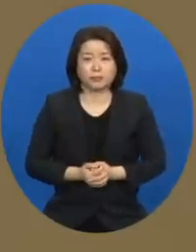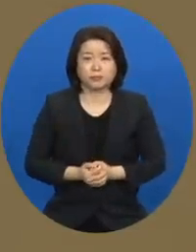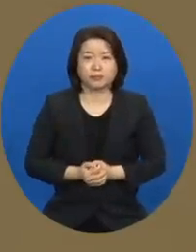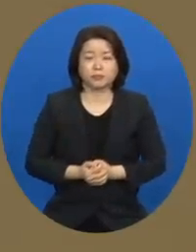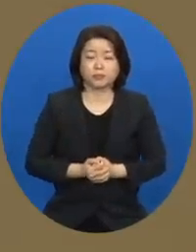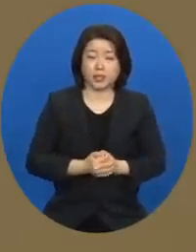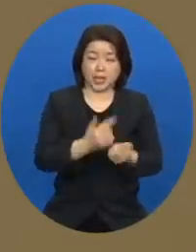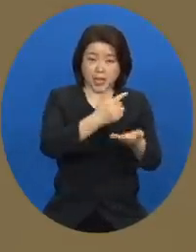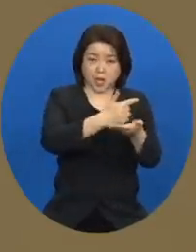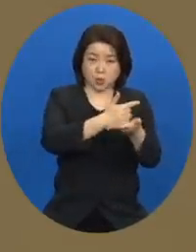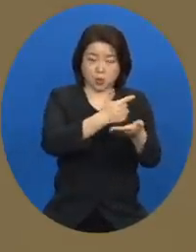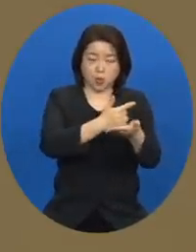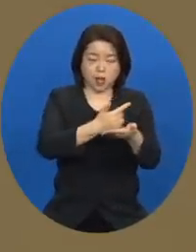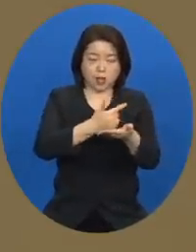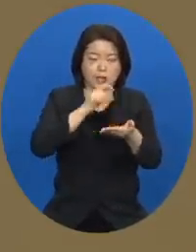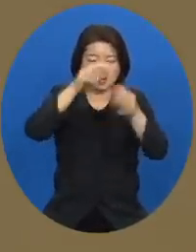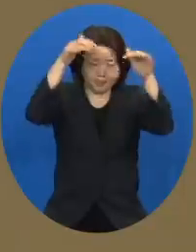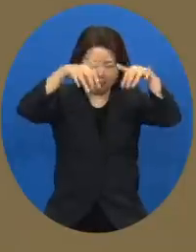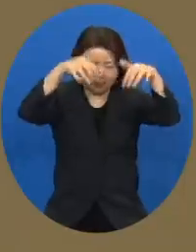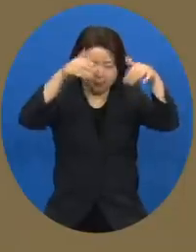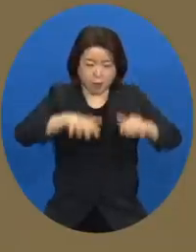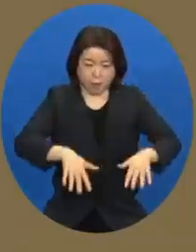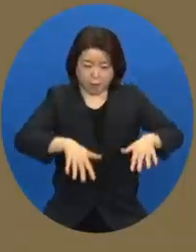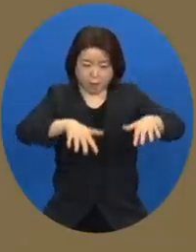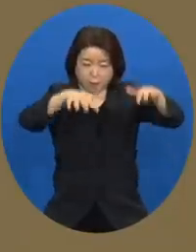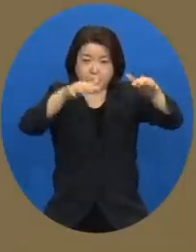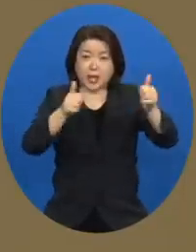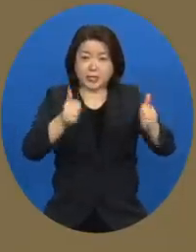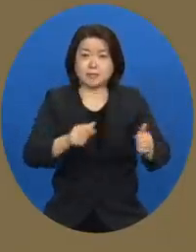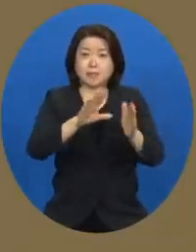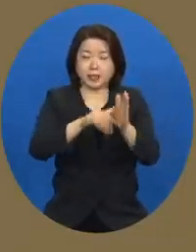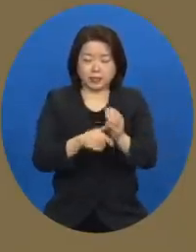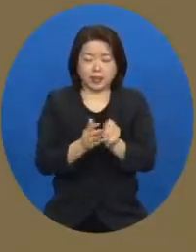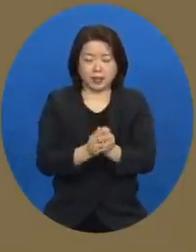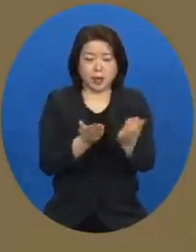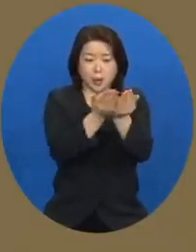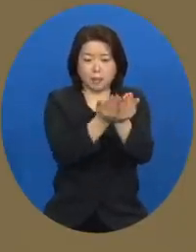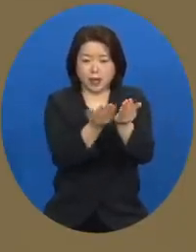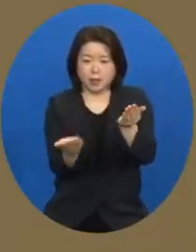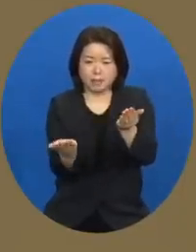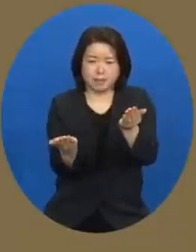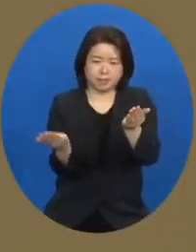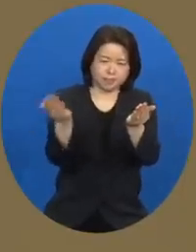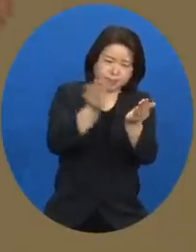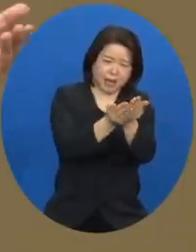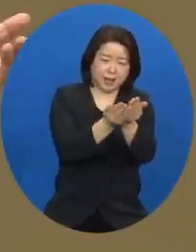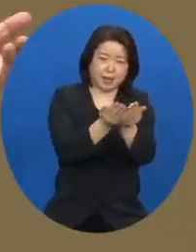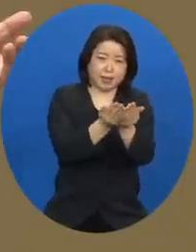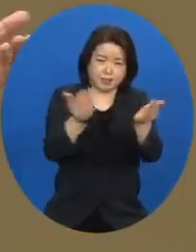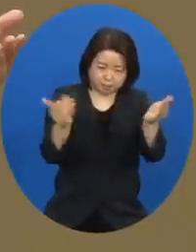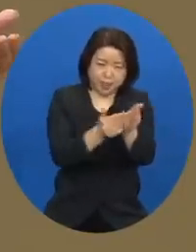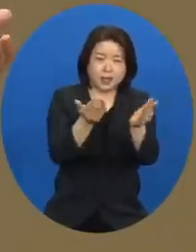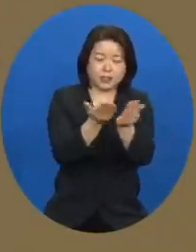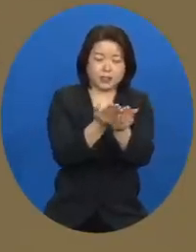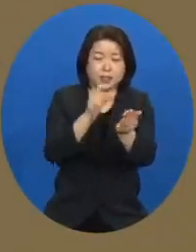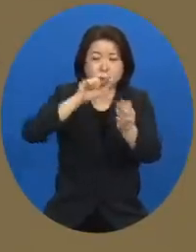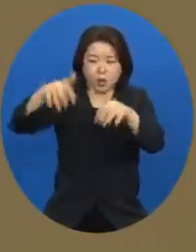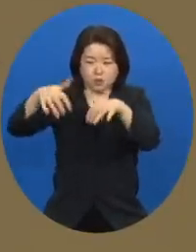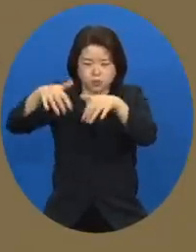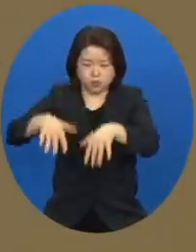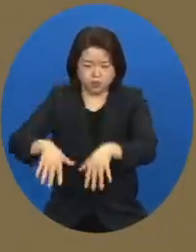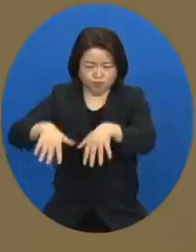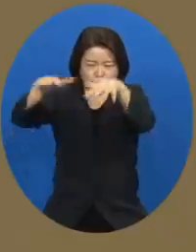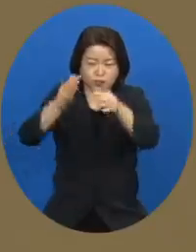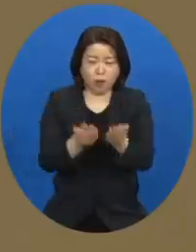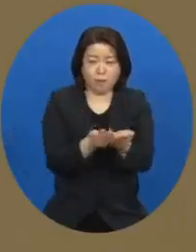노아 홍수 때 그 방주의 문이 다 닫히고 홍수가 일어났을 때 사람들이